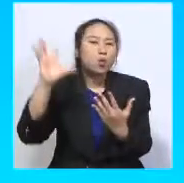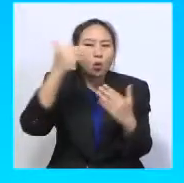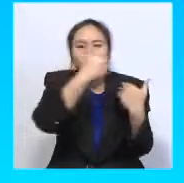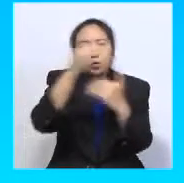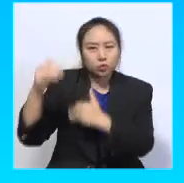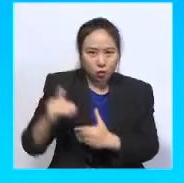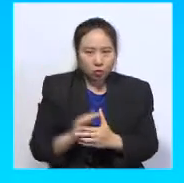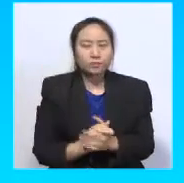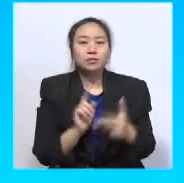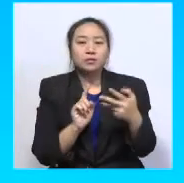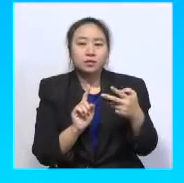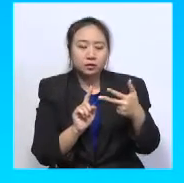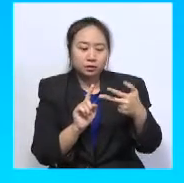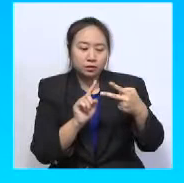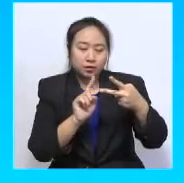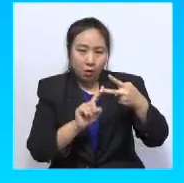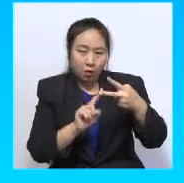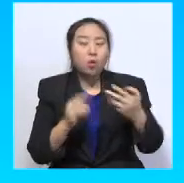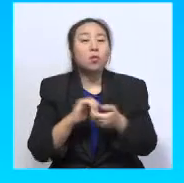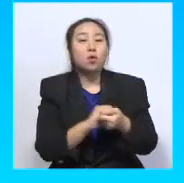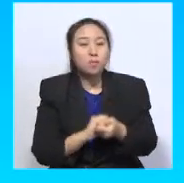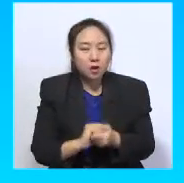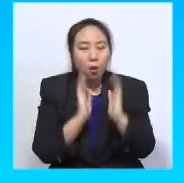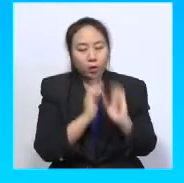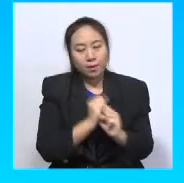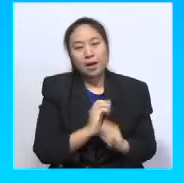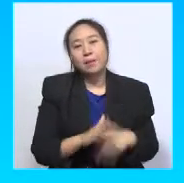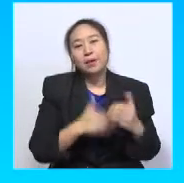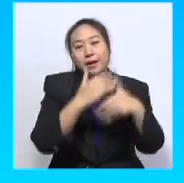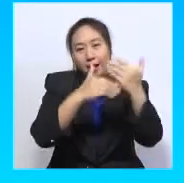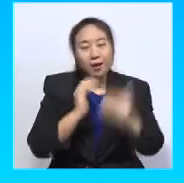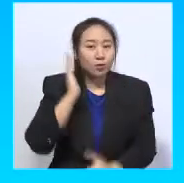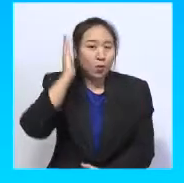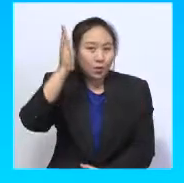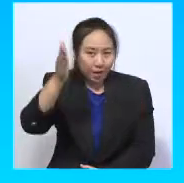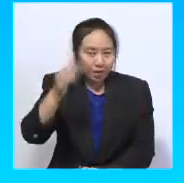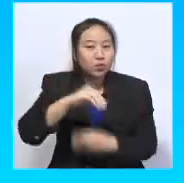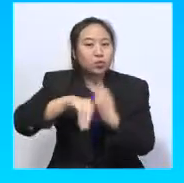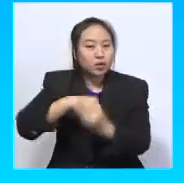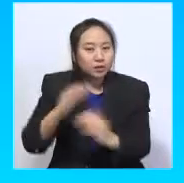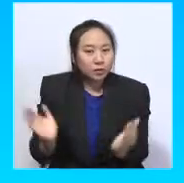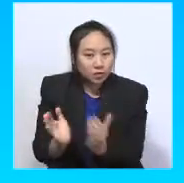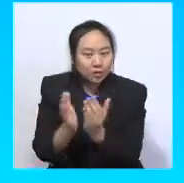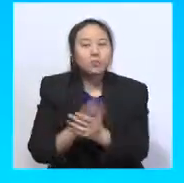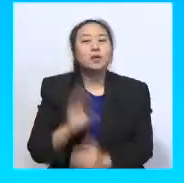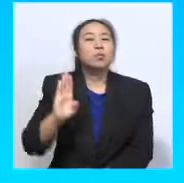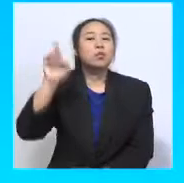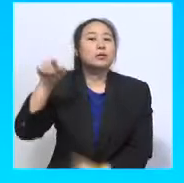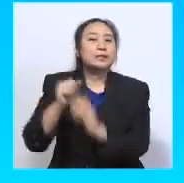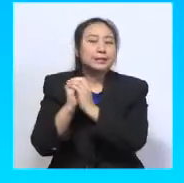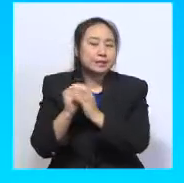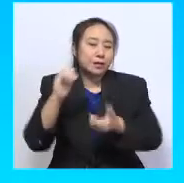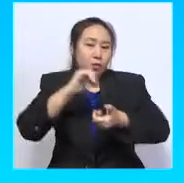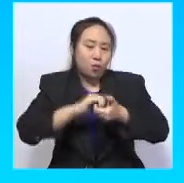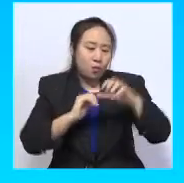งการความร่วมมือด้านการพัฒนาบุคลากรรองรับการส่งเสริมธุรกิจผ่านอีคอมเมิร์ซนะครับโดยทางอาลีบาบาก็จะร่วมกับกรมส่